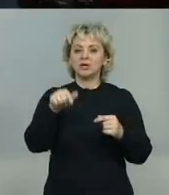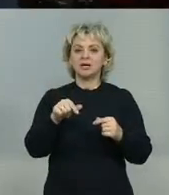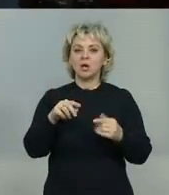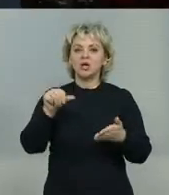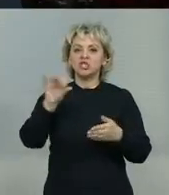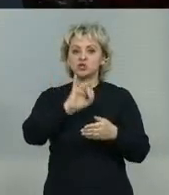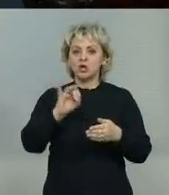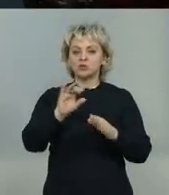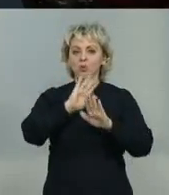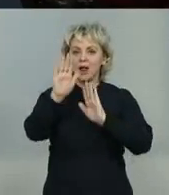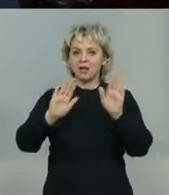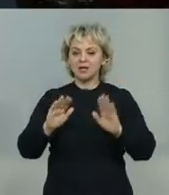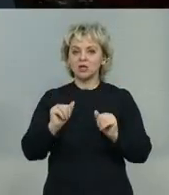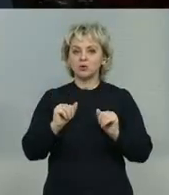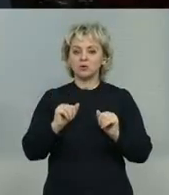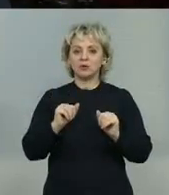историческую галерею